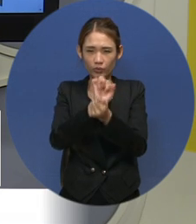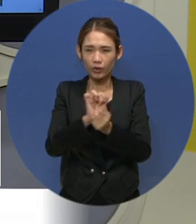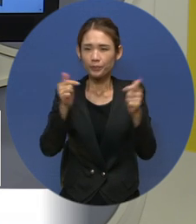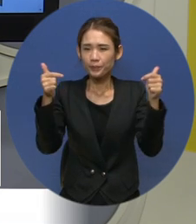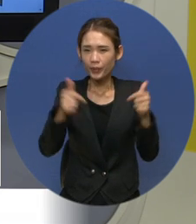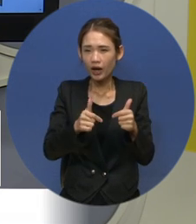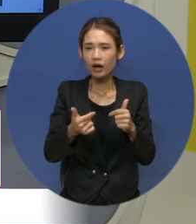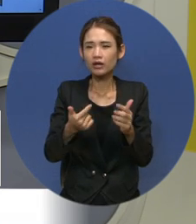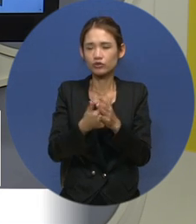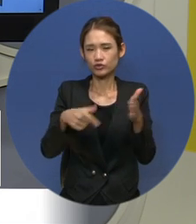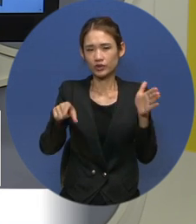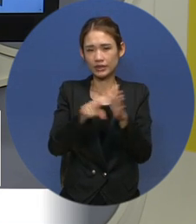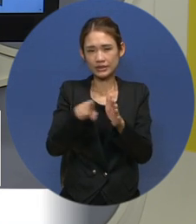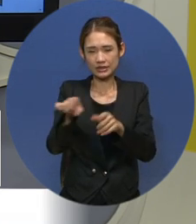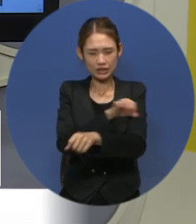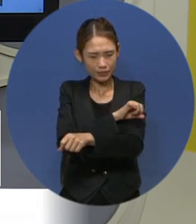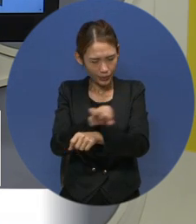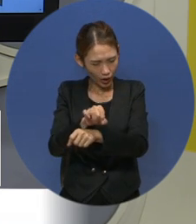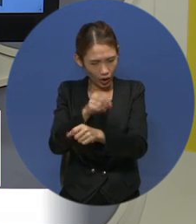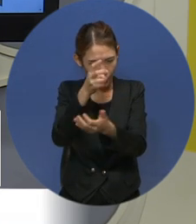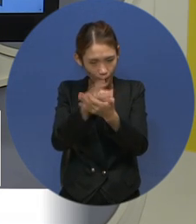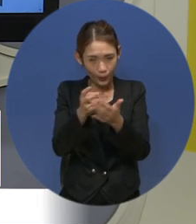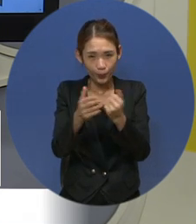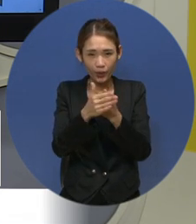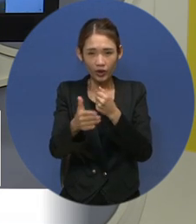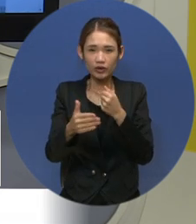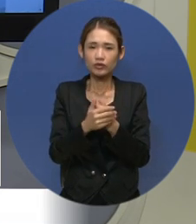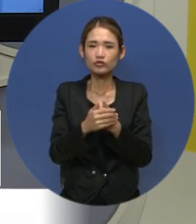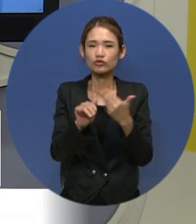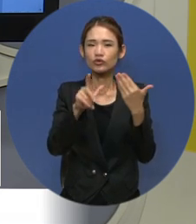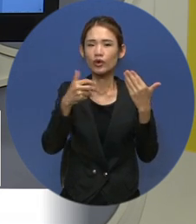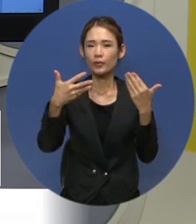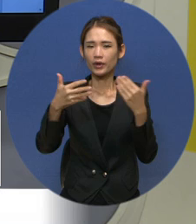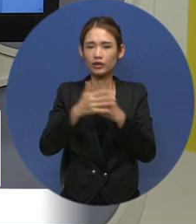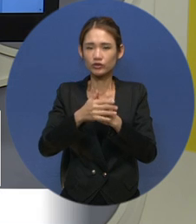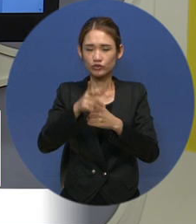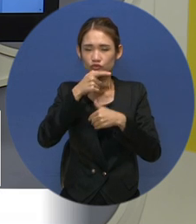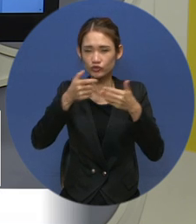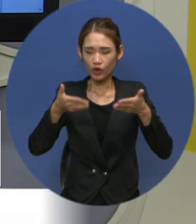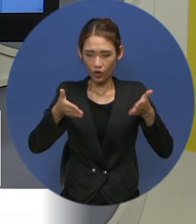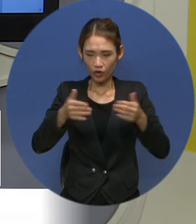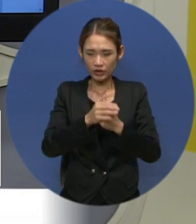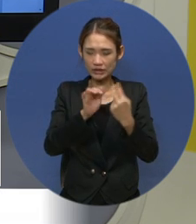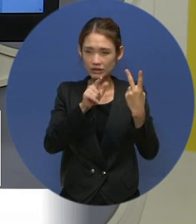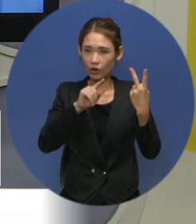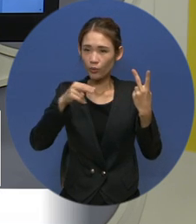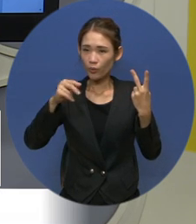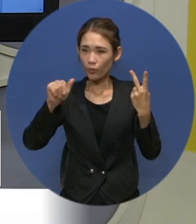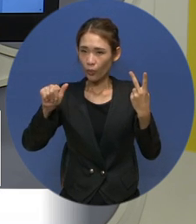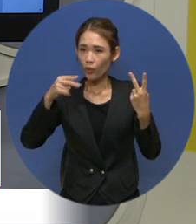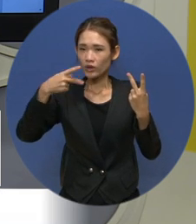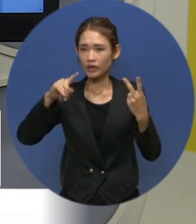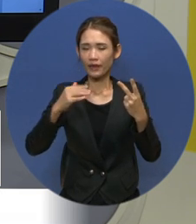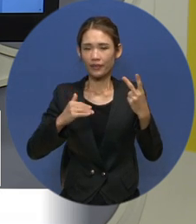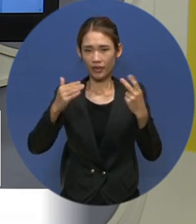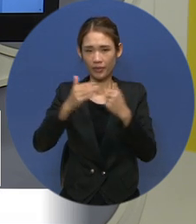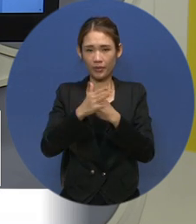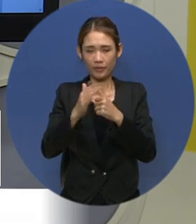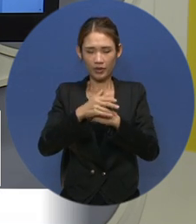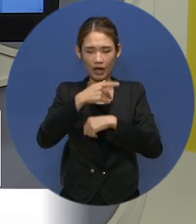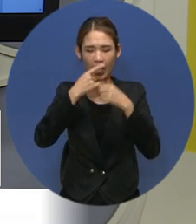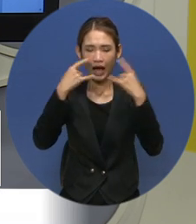특단의 대책으로 9월 8일부터 수도권 거리두기 2.5 단계에 따른 한강공원